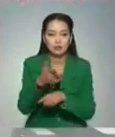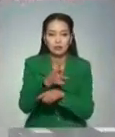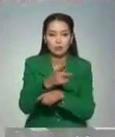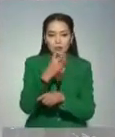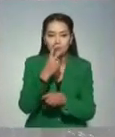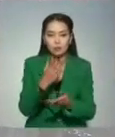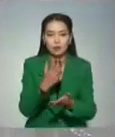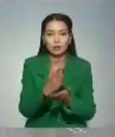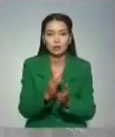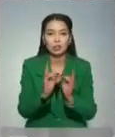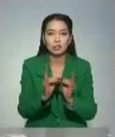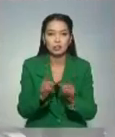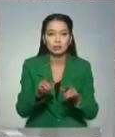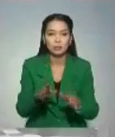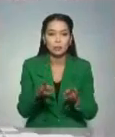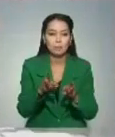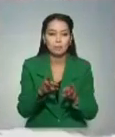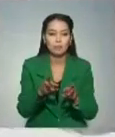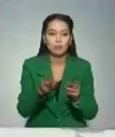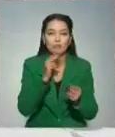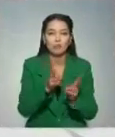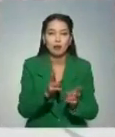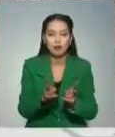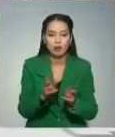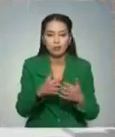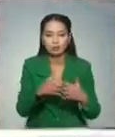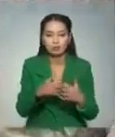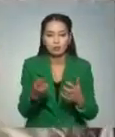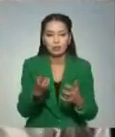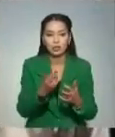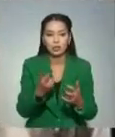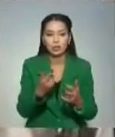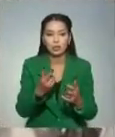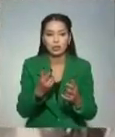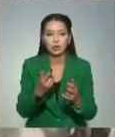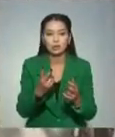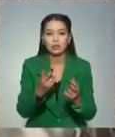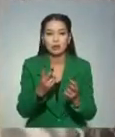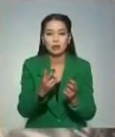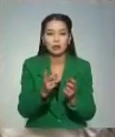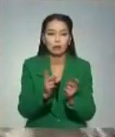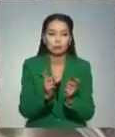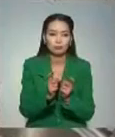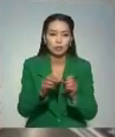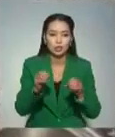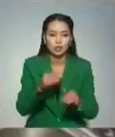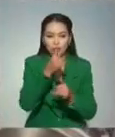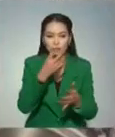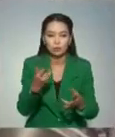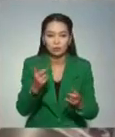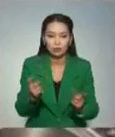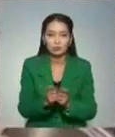Әйелдер жатақханадағы пешті бөліс алмаған көрінеді. Екеу ара келісе алмаушылықтың кесірінен олардың біреуі ауруханаға түсті. Дәрігерлердің